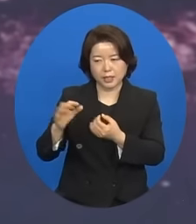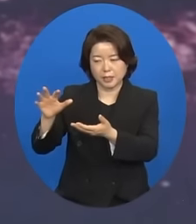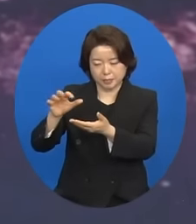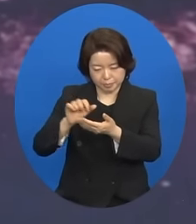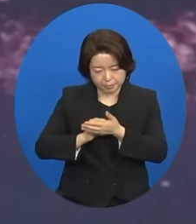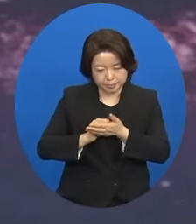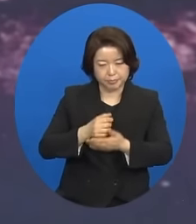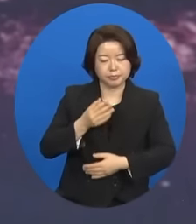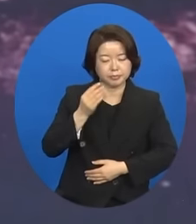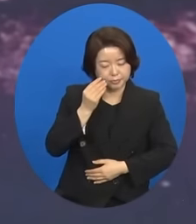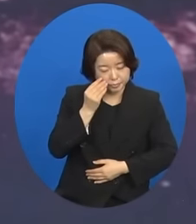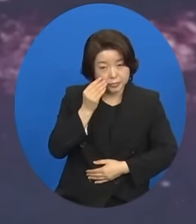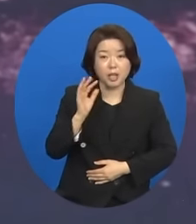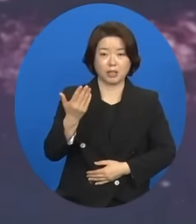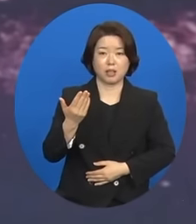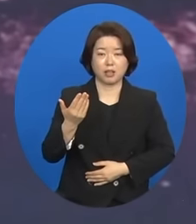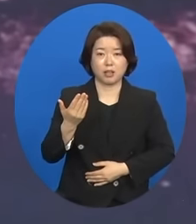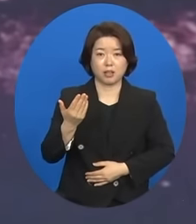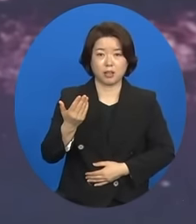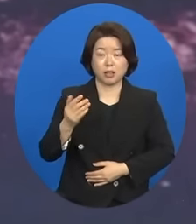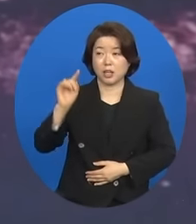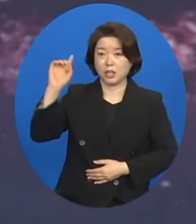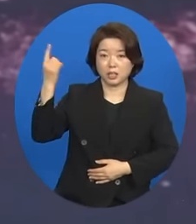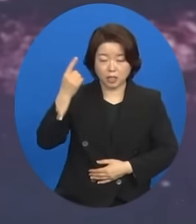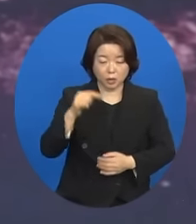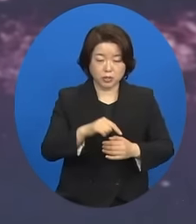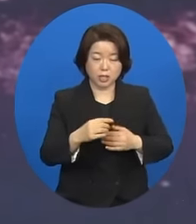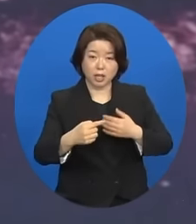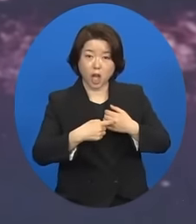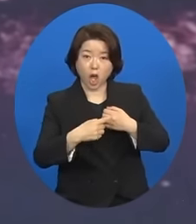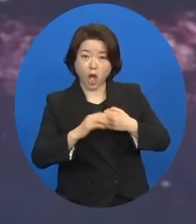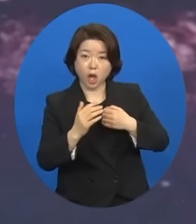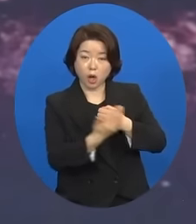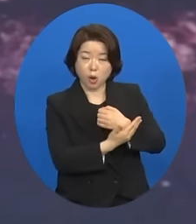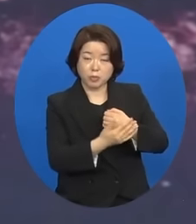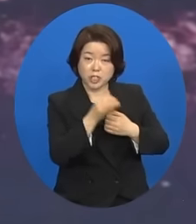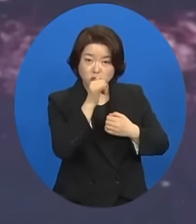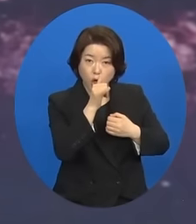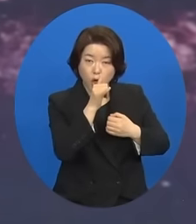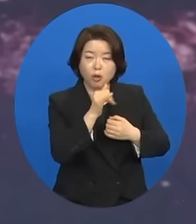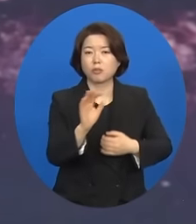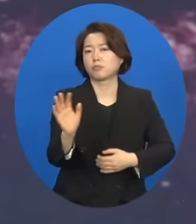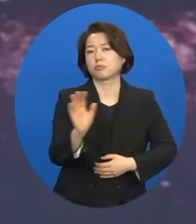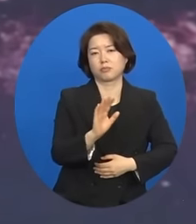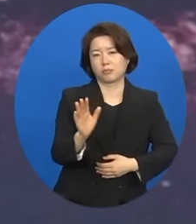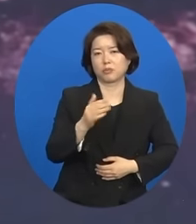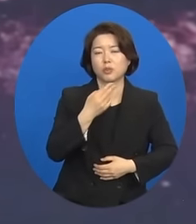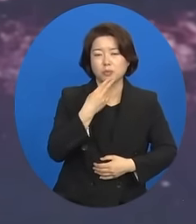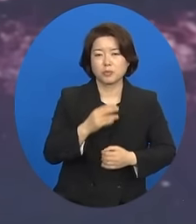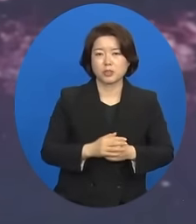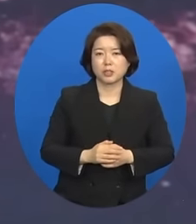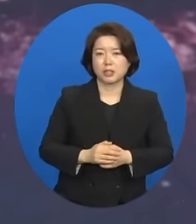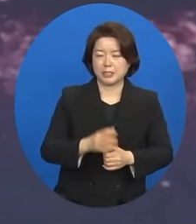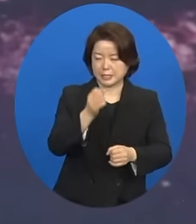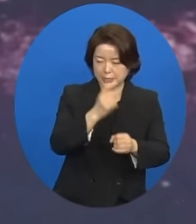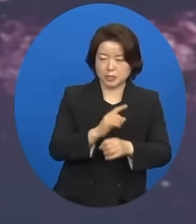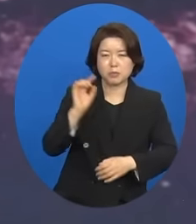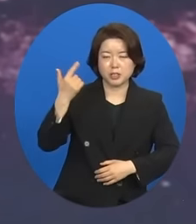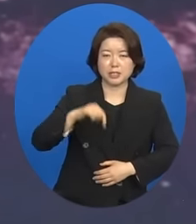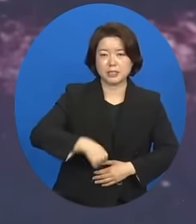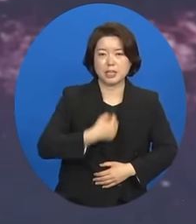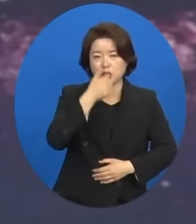여기에서 다윗의 어떠한 껍질을 발견할 수 있습니까 없습니다 이미 다윗은 자신의 죄로